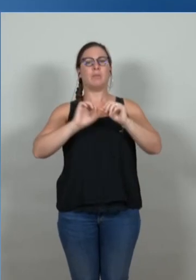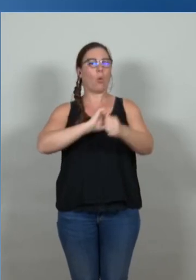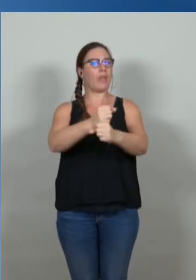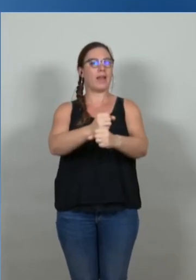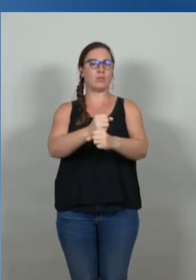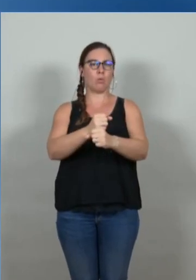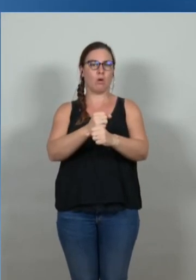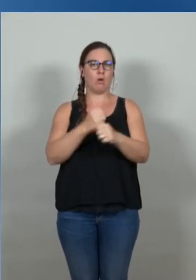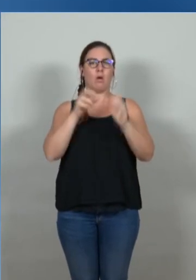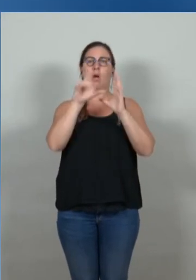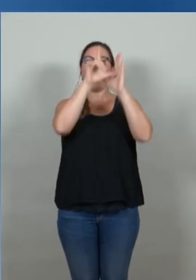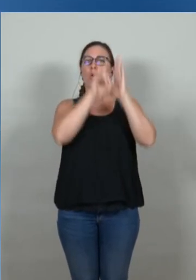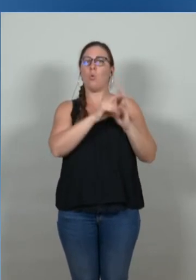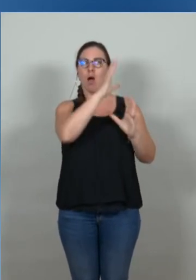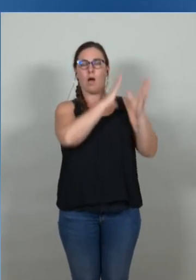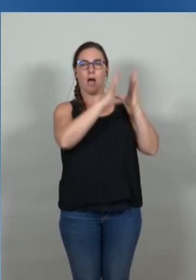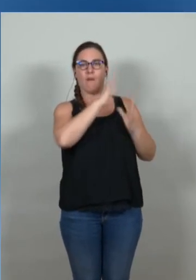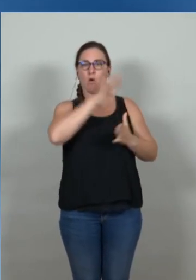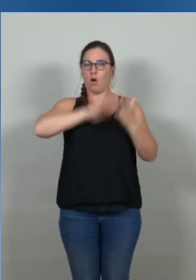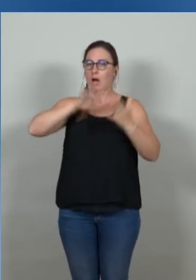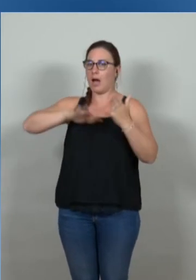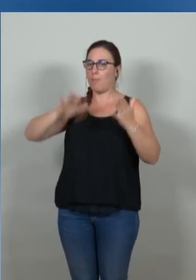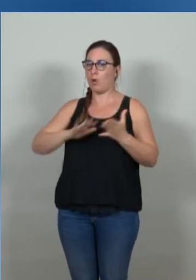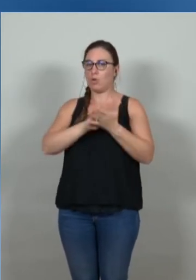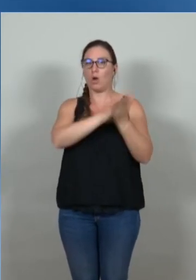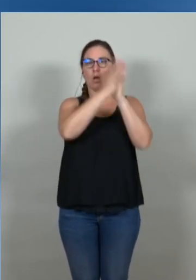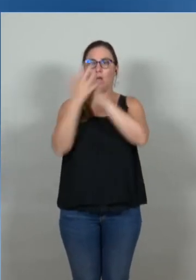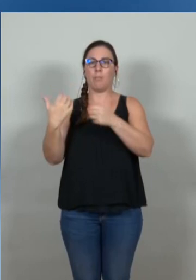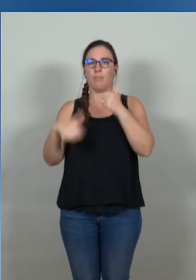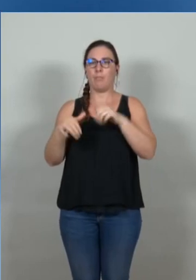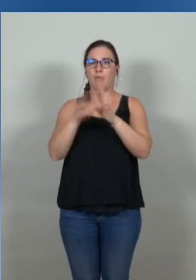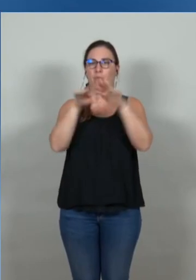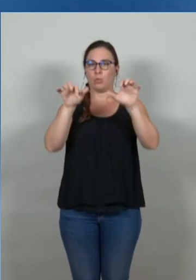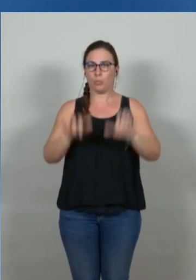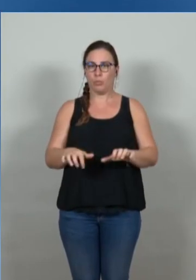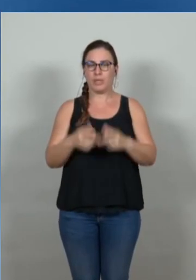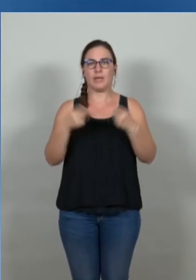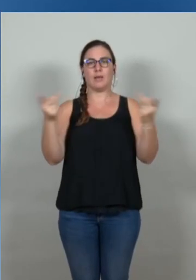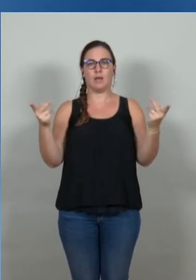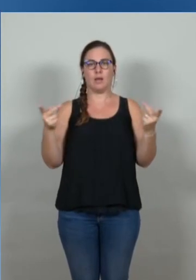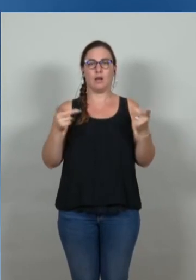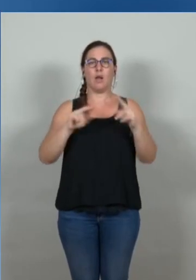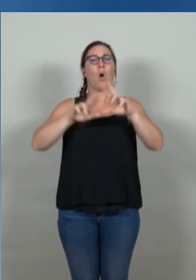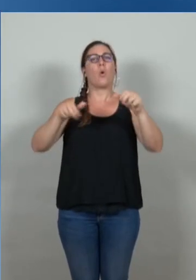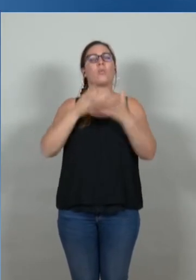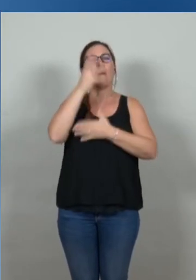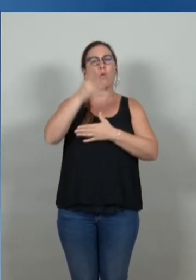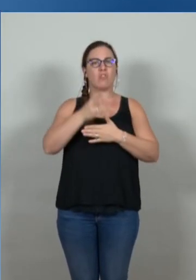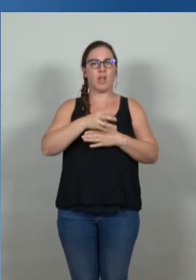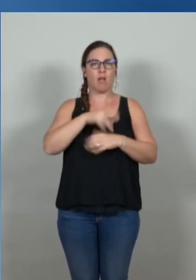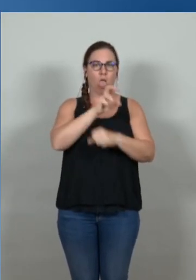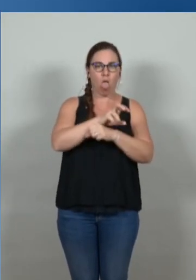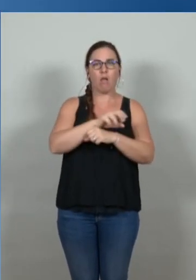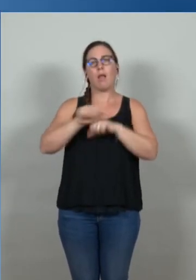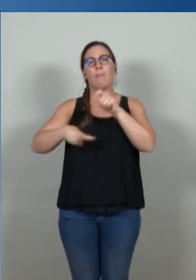en référence à la loi dont j'ai été rapporteur sur transformation et modernisation de la fonction publique vous dénoncer les contrats de projets et les contractuels